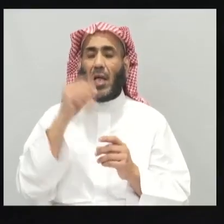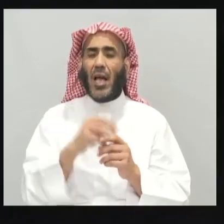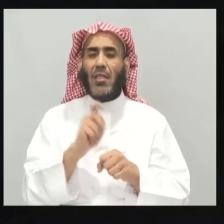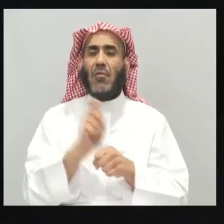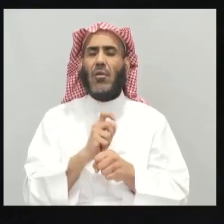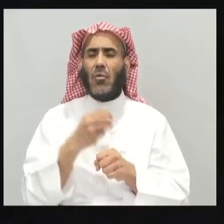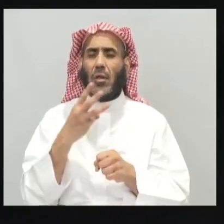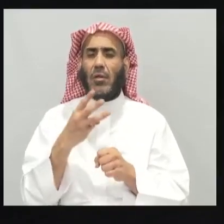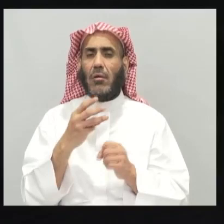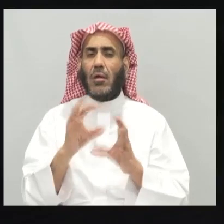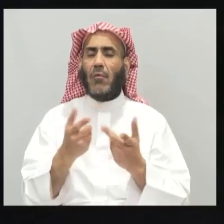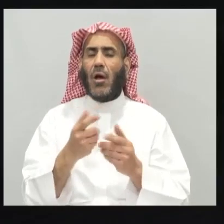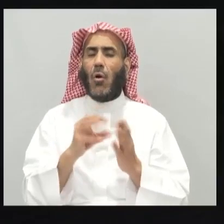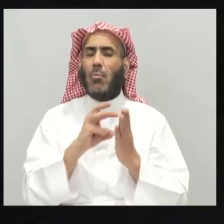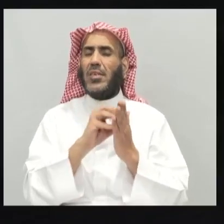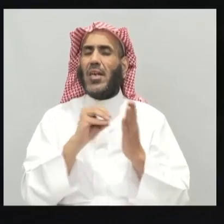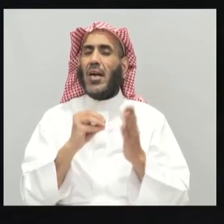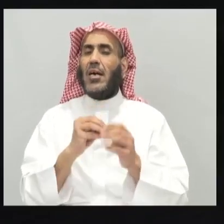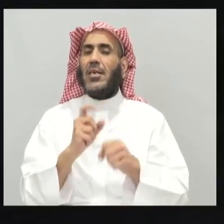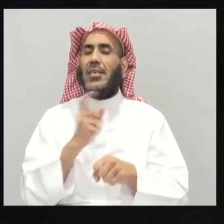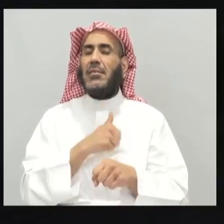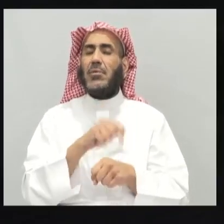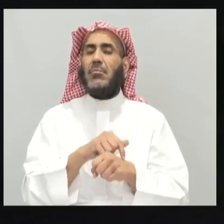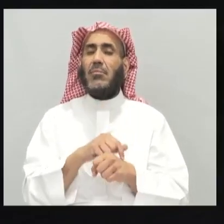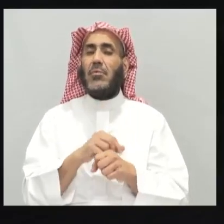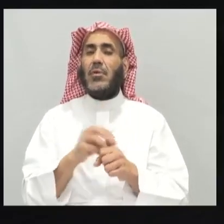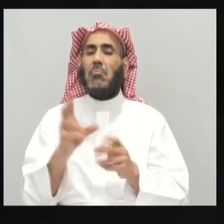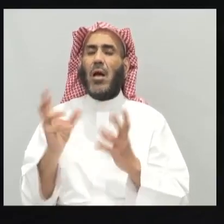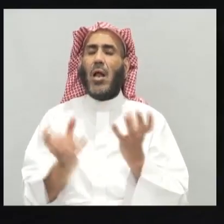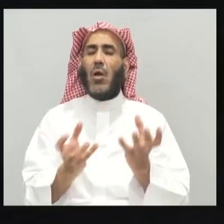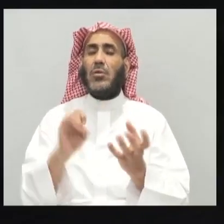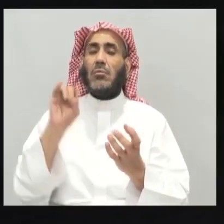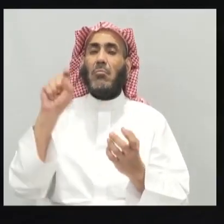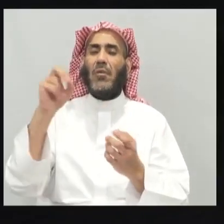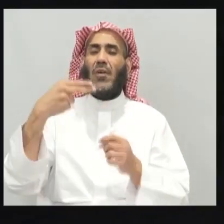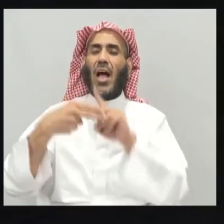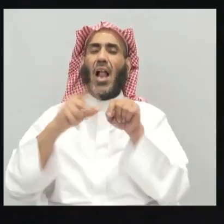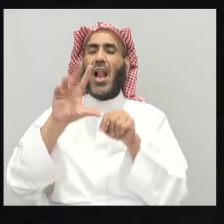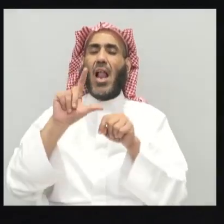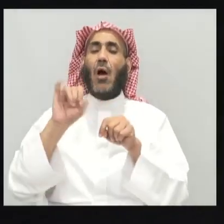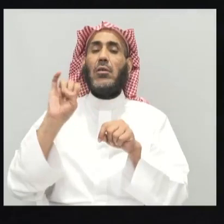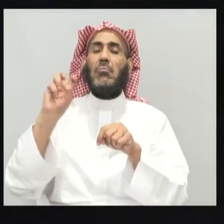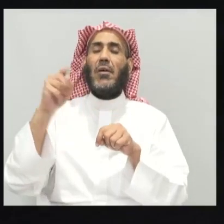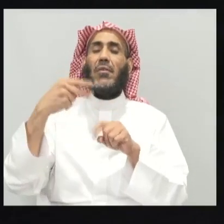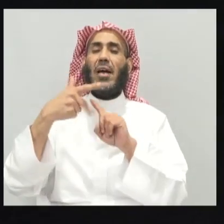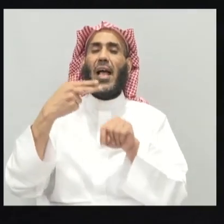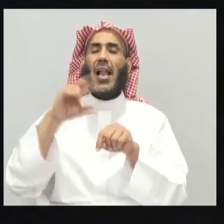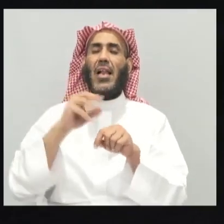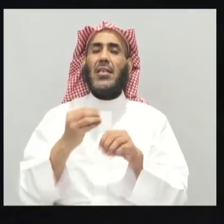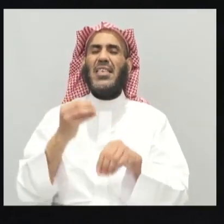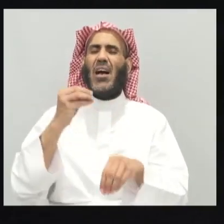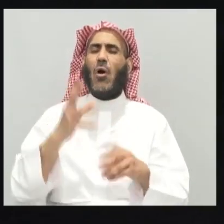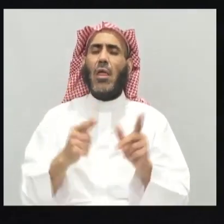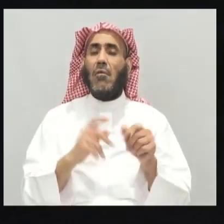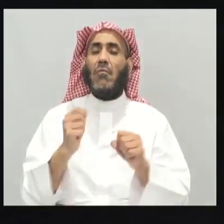ثلاثي كيف أقوم بصياغته؟ أحسنتم، إما على وزن مفعل أو على وزن مفعل. إذا كان الفعل زائد عن